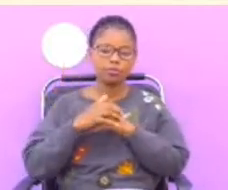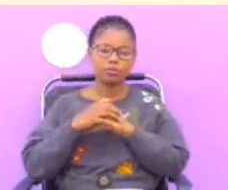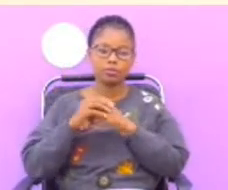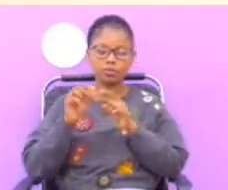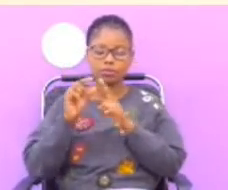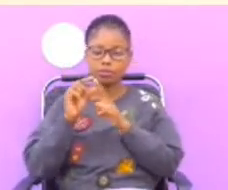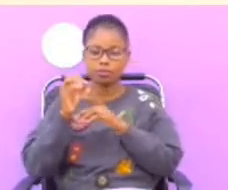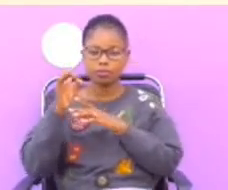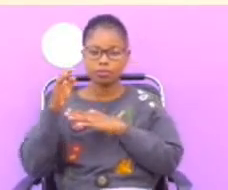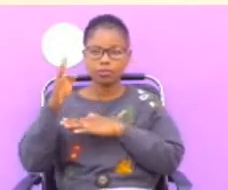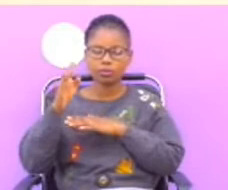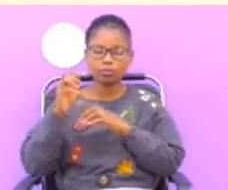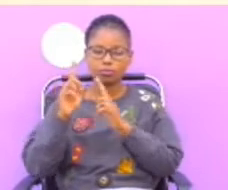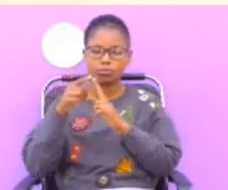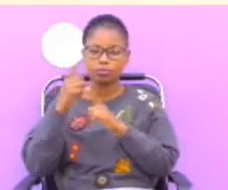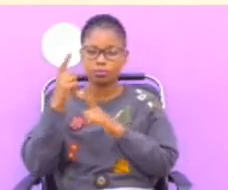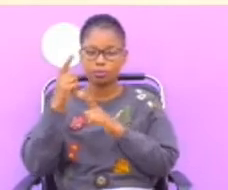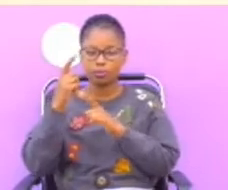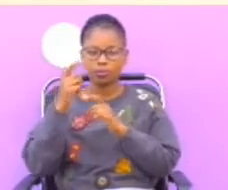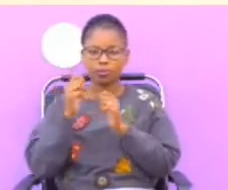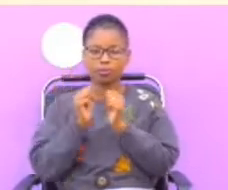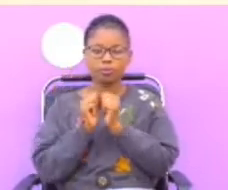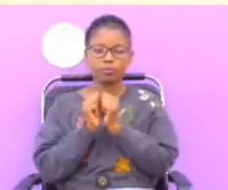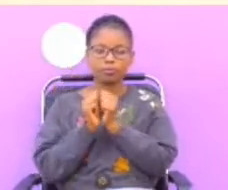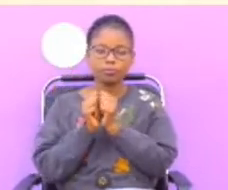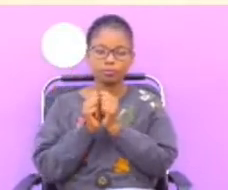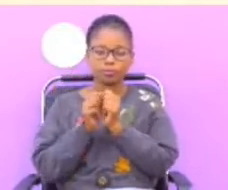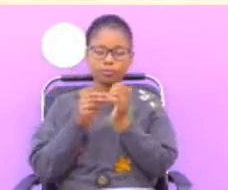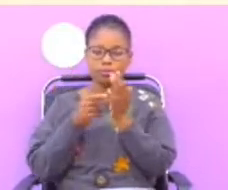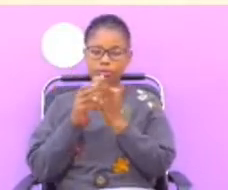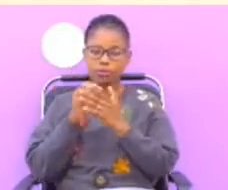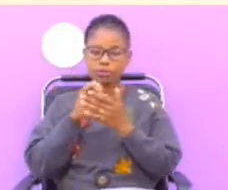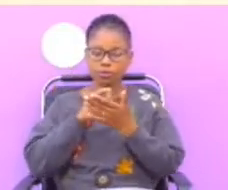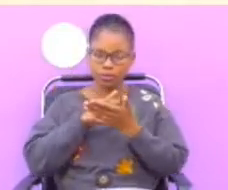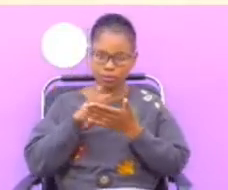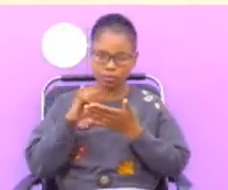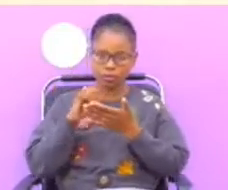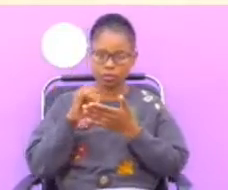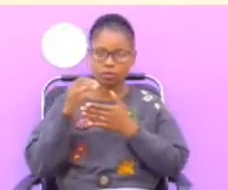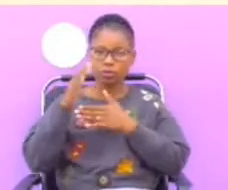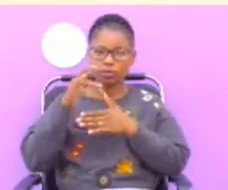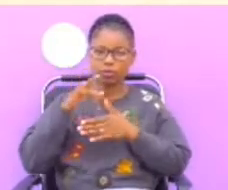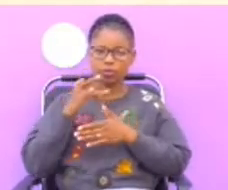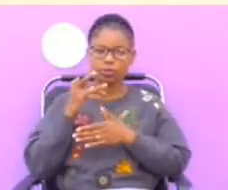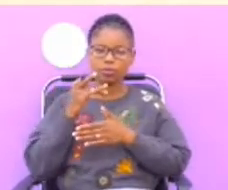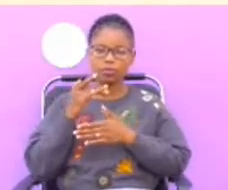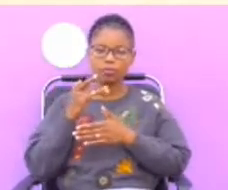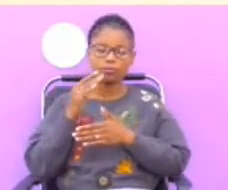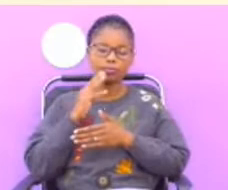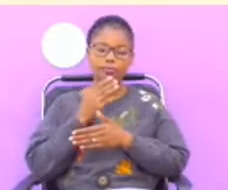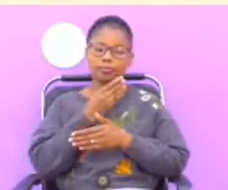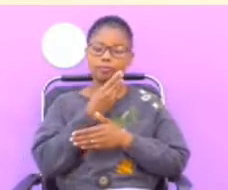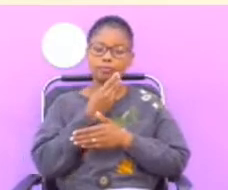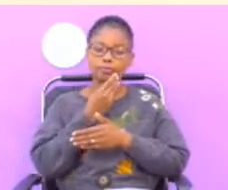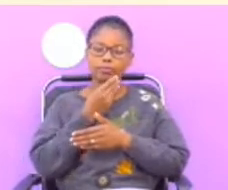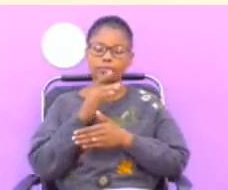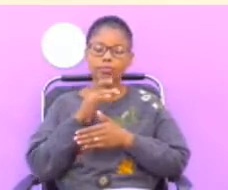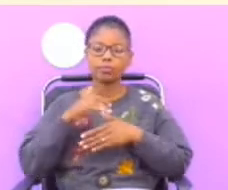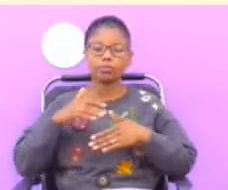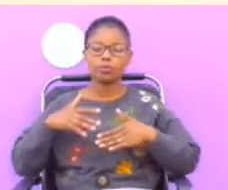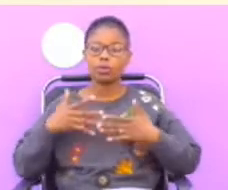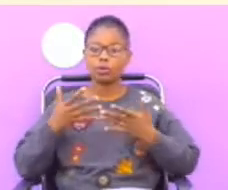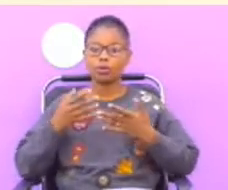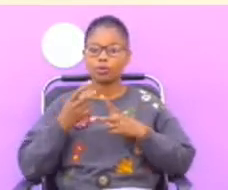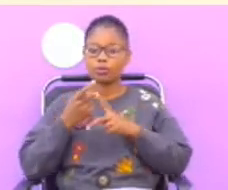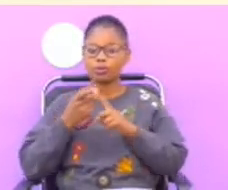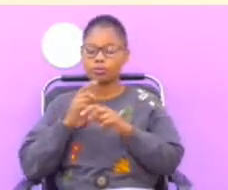Ngai ihotanagirwo ni uthingu na utheru. Mwathani atuiguirire tha. Watinda atia kuria watinda, ni watinda na